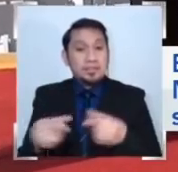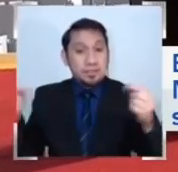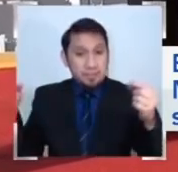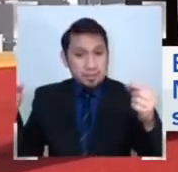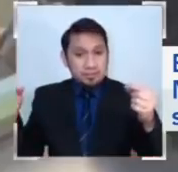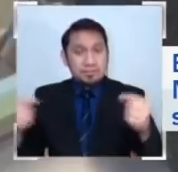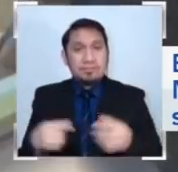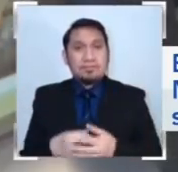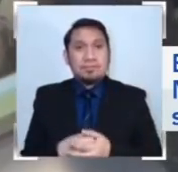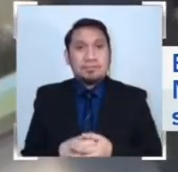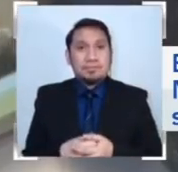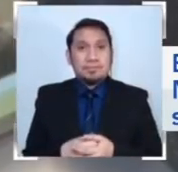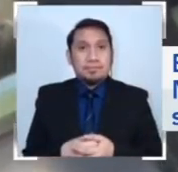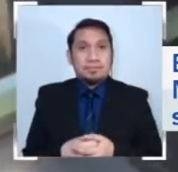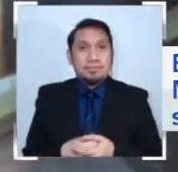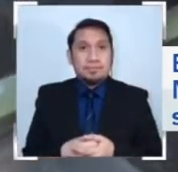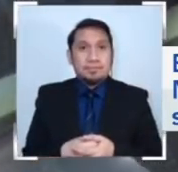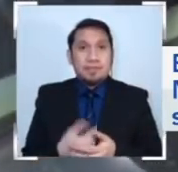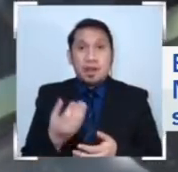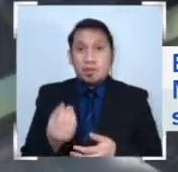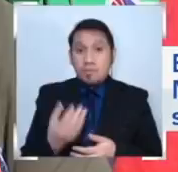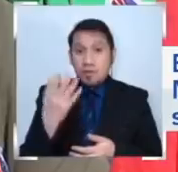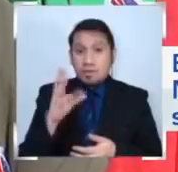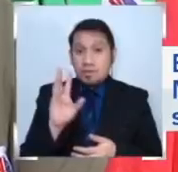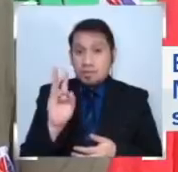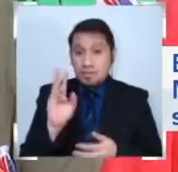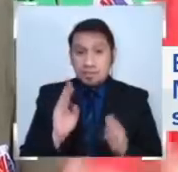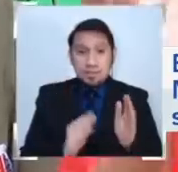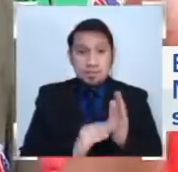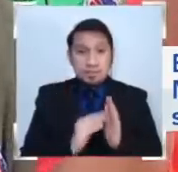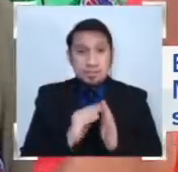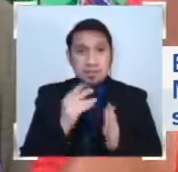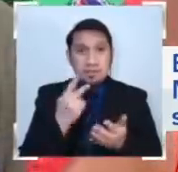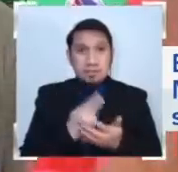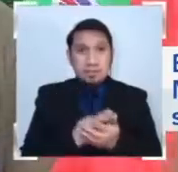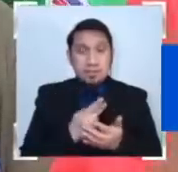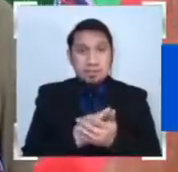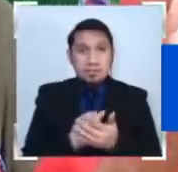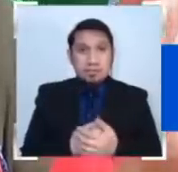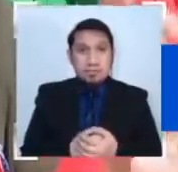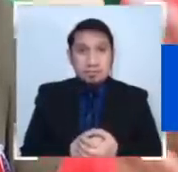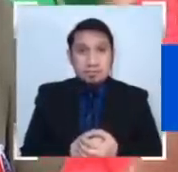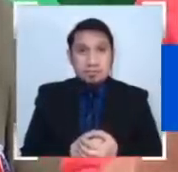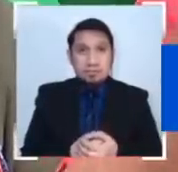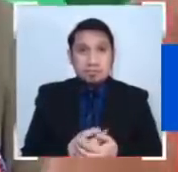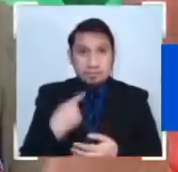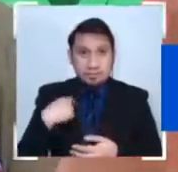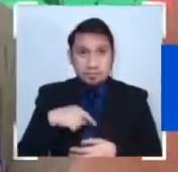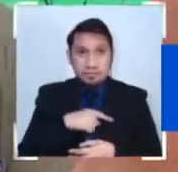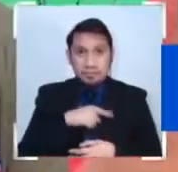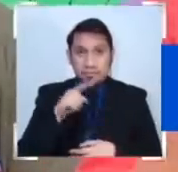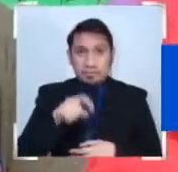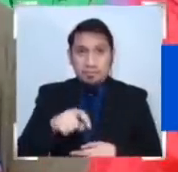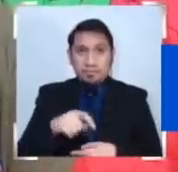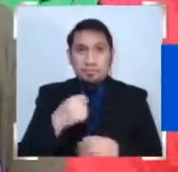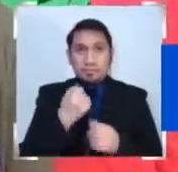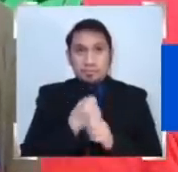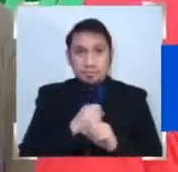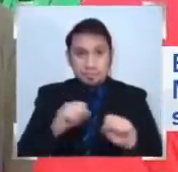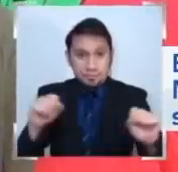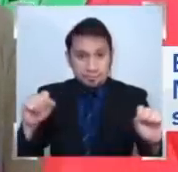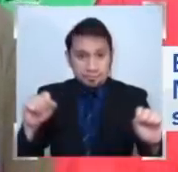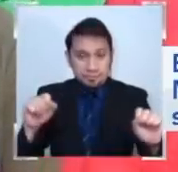Cooperation Agency sa halagang 6 billion pesos. Kailangan natin yung safety and security not only in the seas but